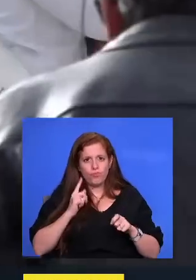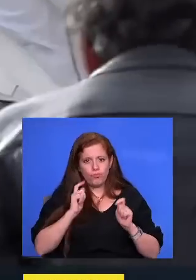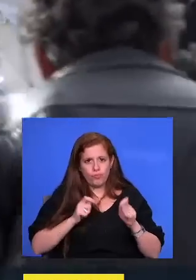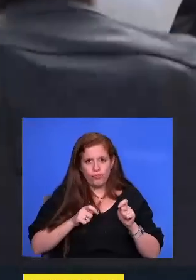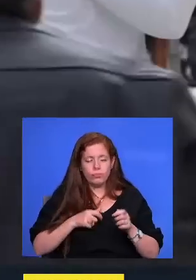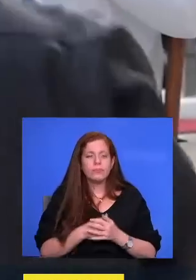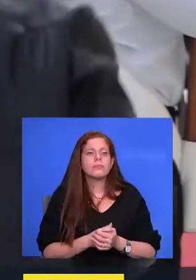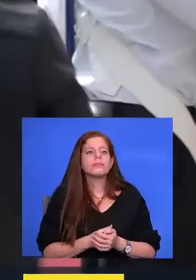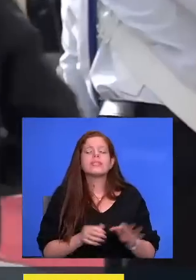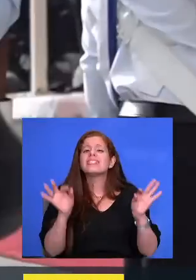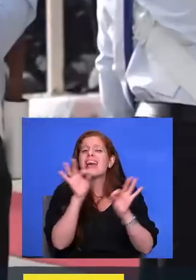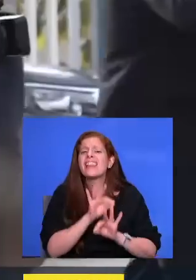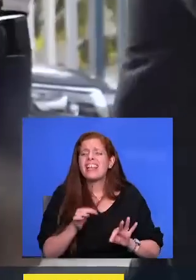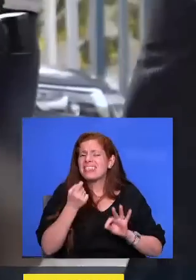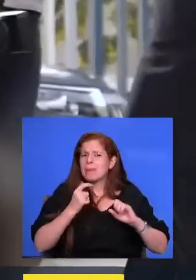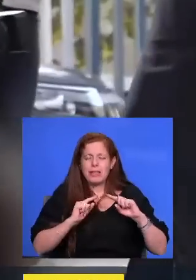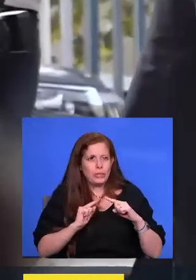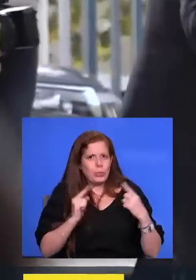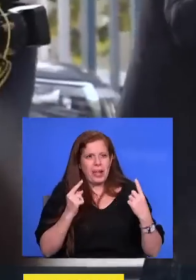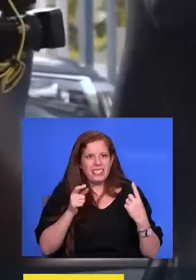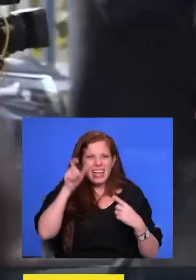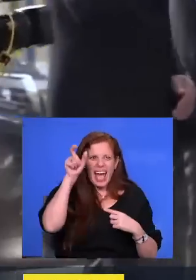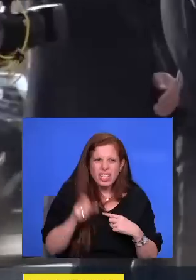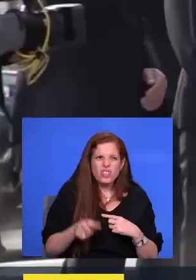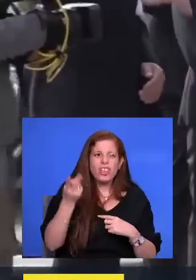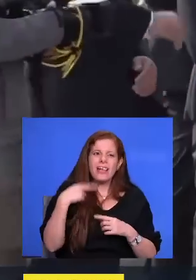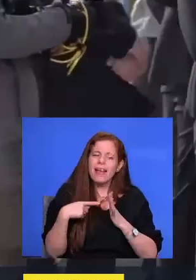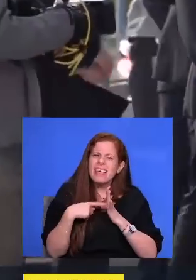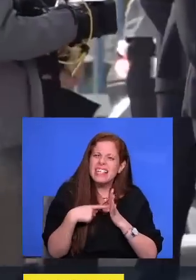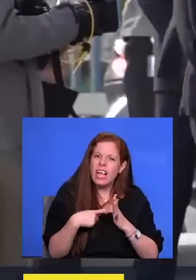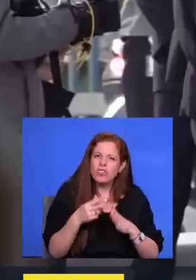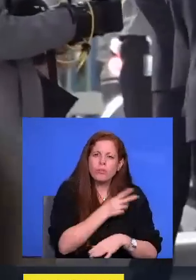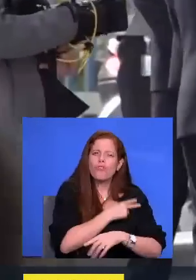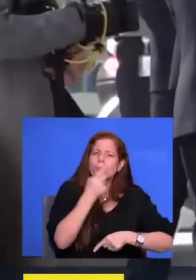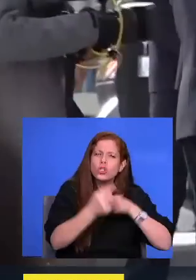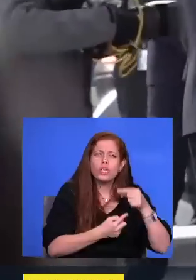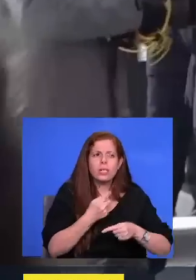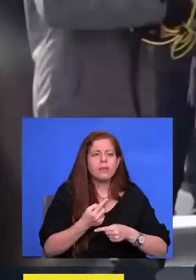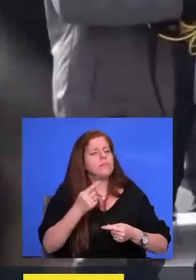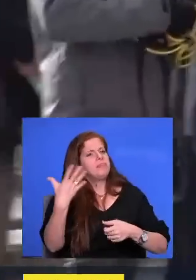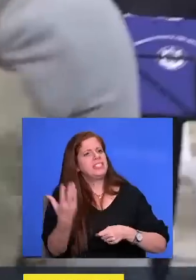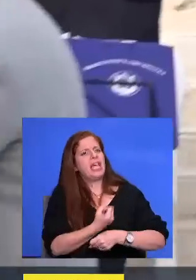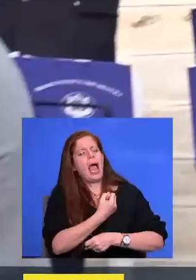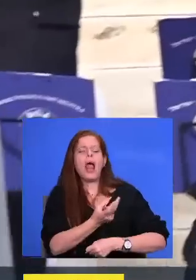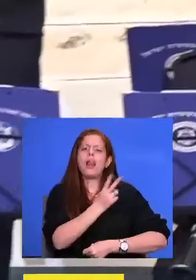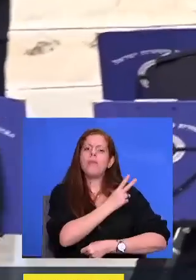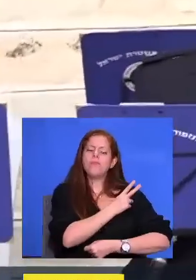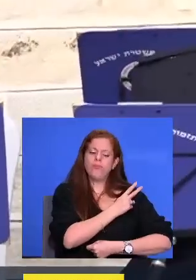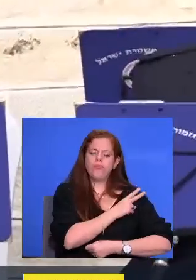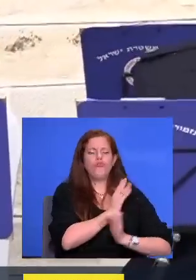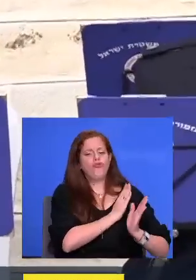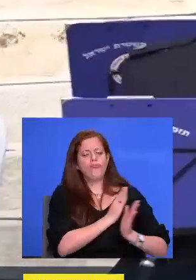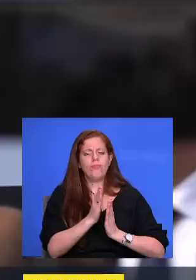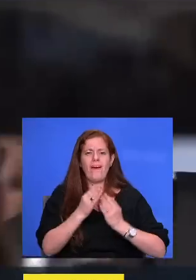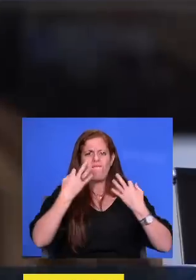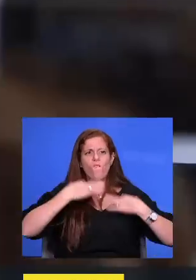זה היה טקס כמעט סוריאליסטי. האיש שהיה יעד של המשטרה במשך שנים זכה היום למשמר כבוד של כחולי המדים. אפילו תזמור את המשטרה